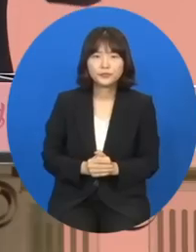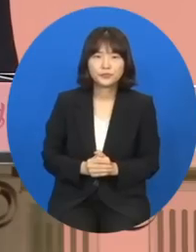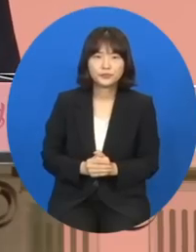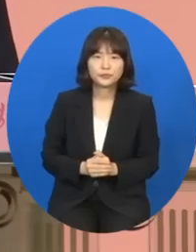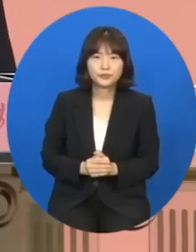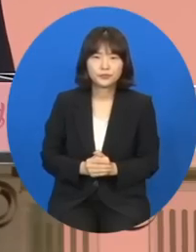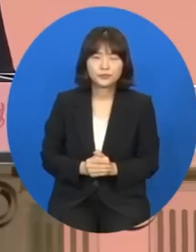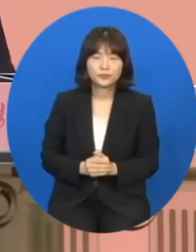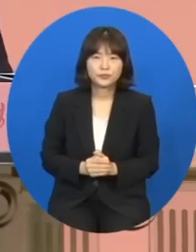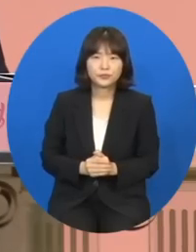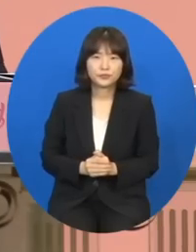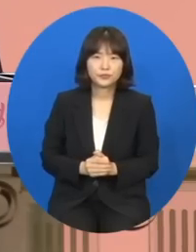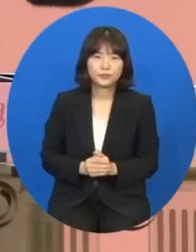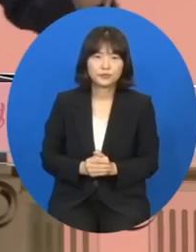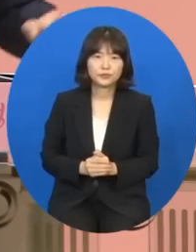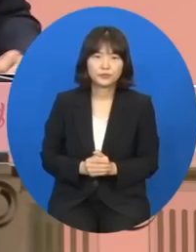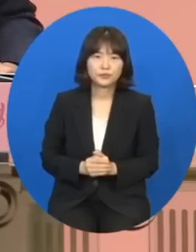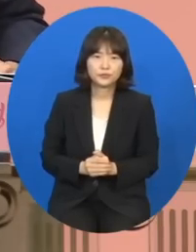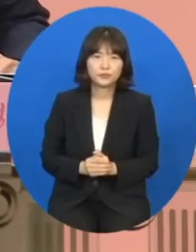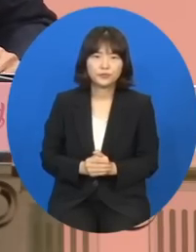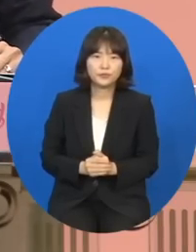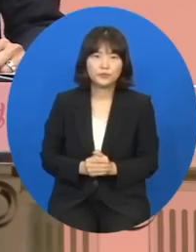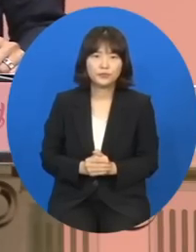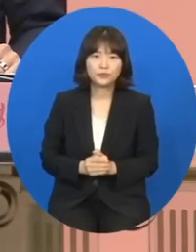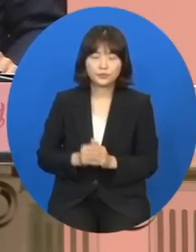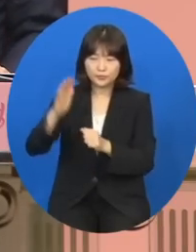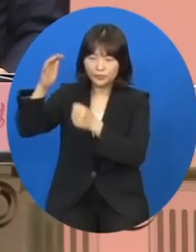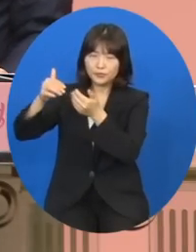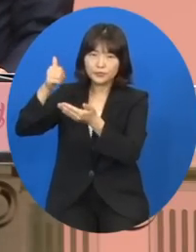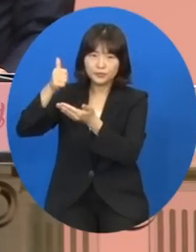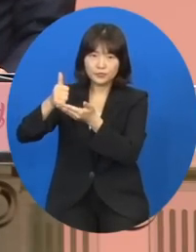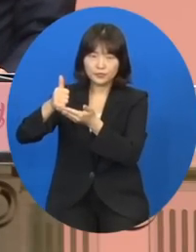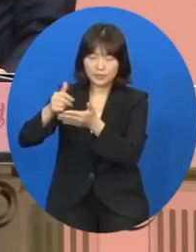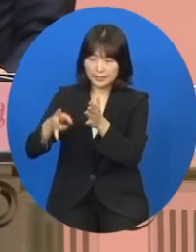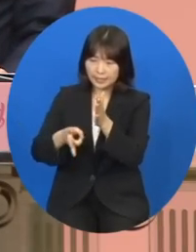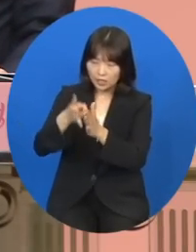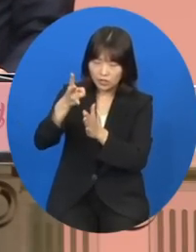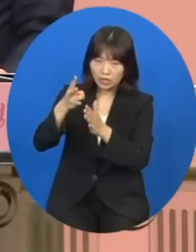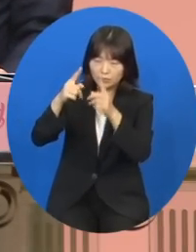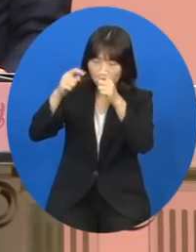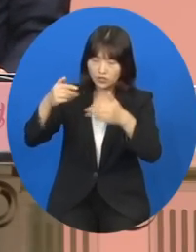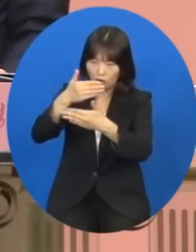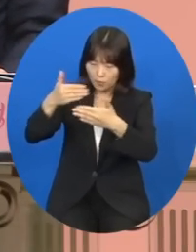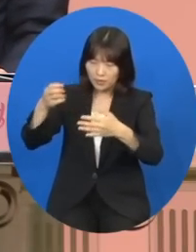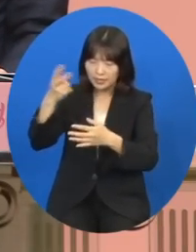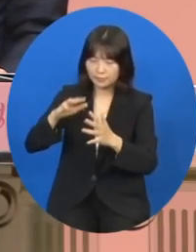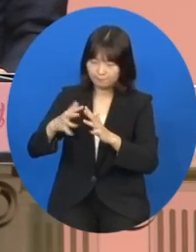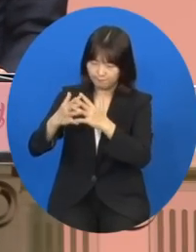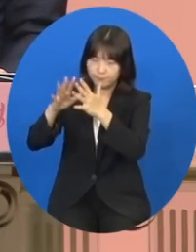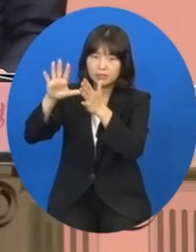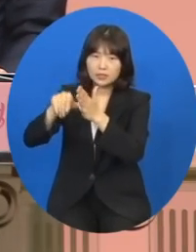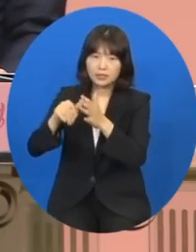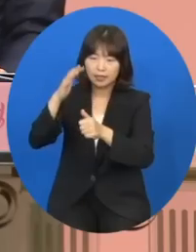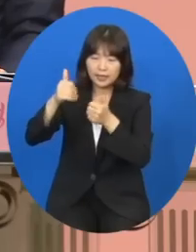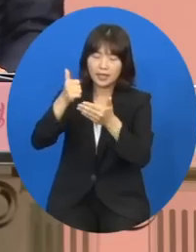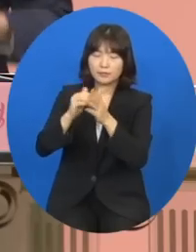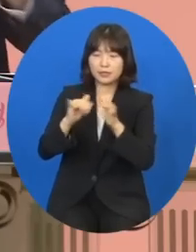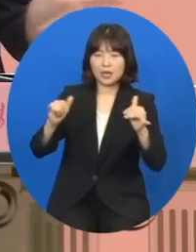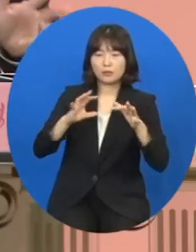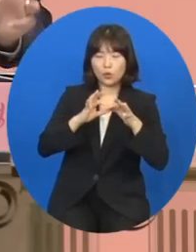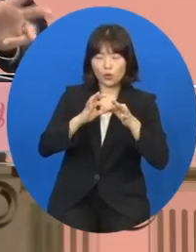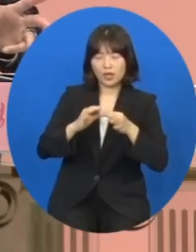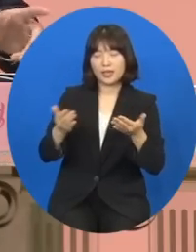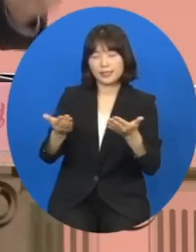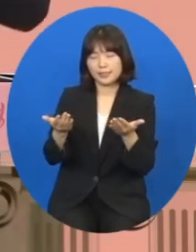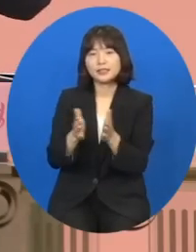즐기 배워 넘어 습 줄 소감 하나님께서는 예루살렘 성벽을 재건 하실 때 하나님의 사람들을 통해 1 하셨읍니다